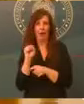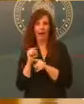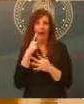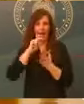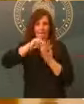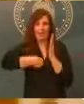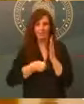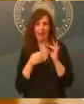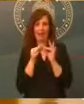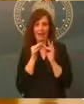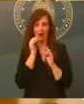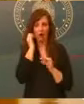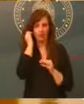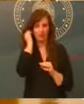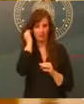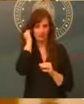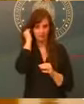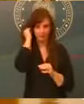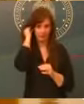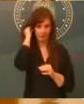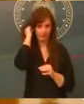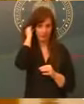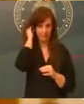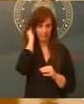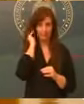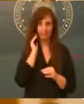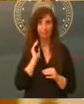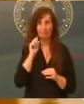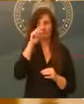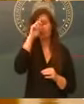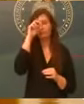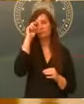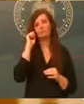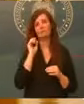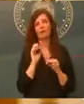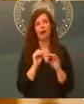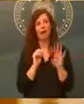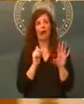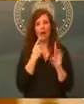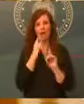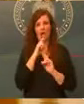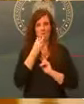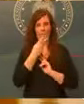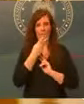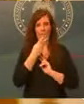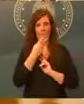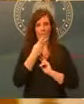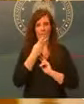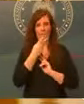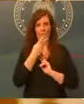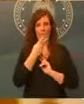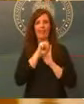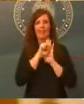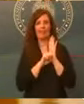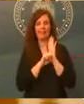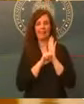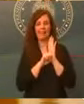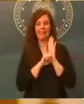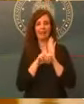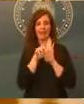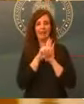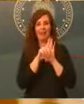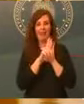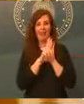per quanto riguarda le domande a me indirizzate decreto semplificazione ieri abbiamo fatto una riunione